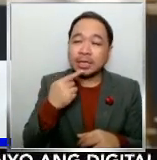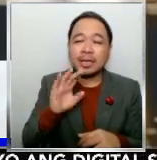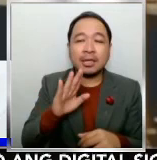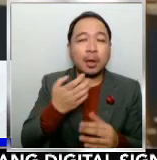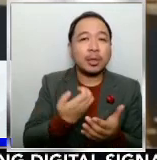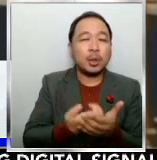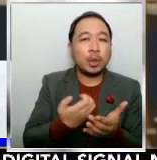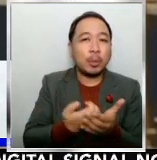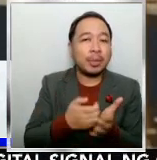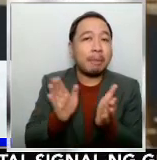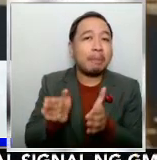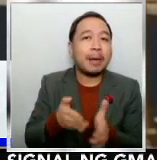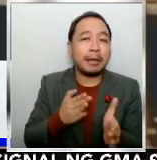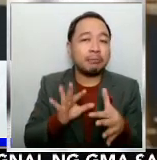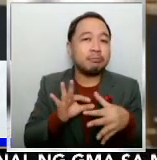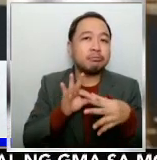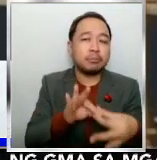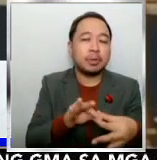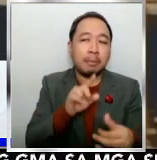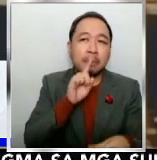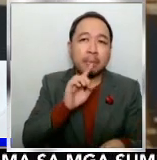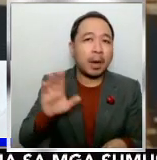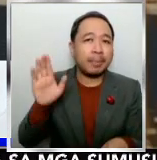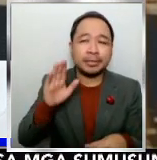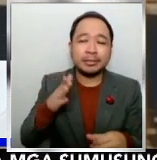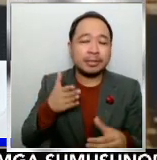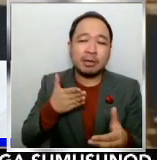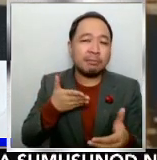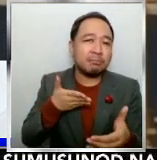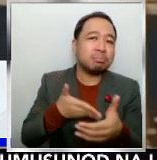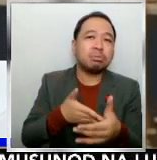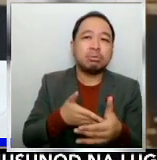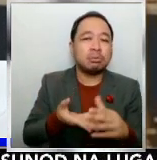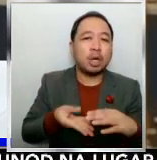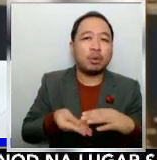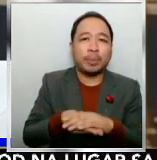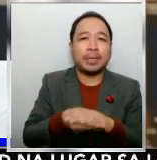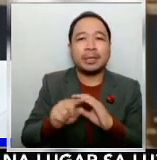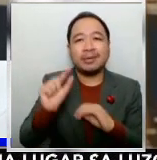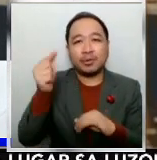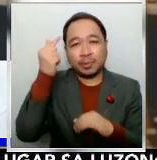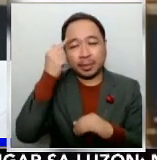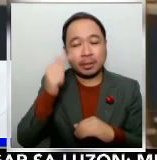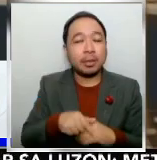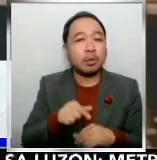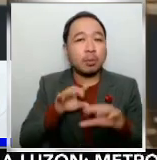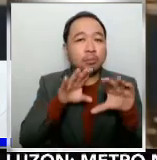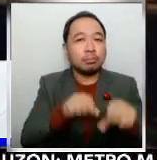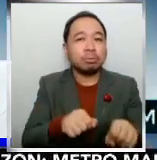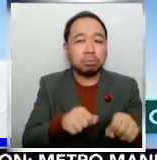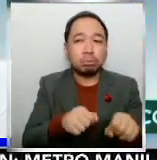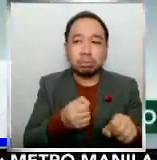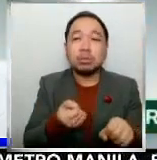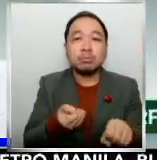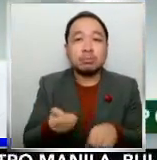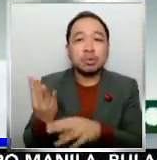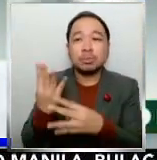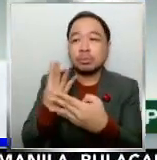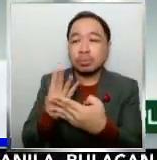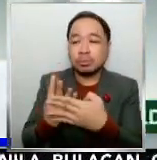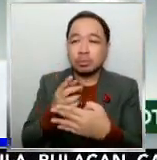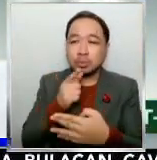sa pangakong sugpuin ang katiwalian sa gobyerno. Ipapakulong daw niya ang mga tiwali sa gobyerno.